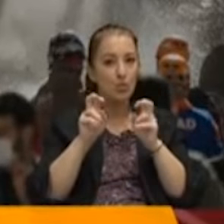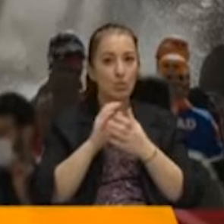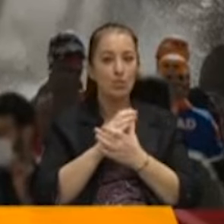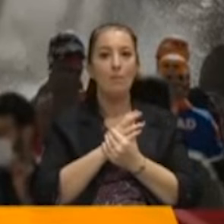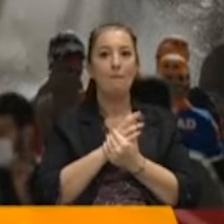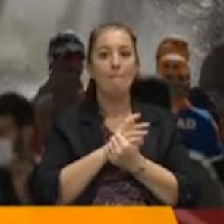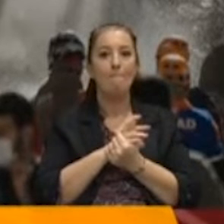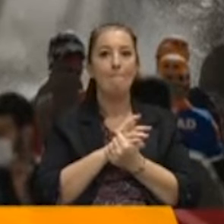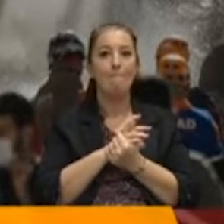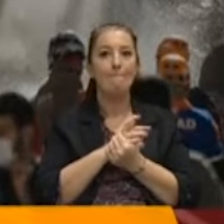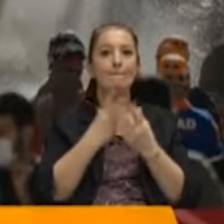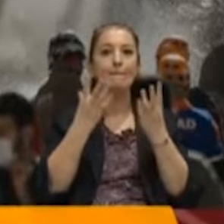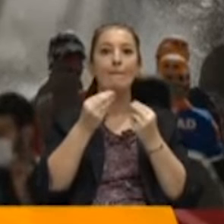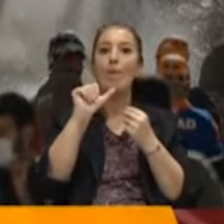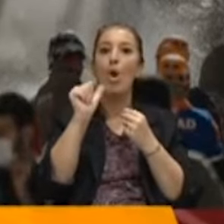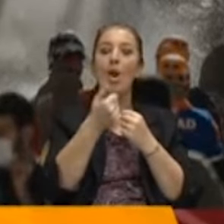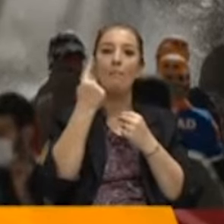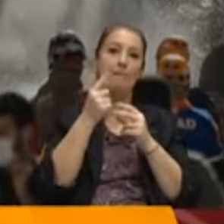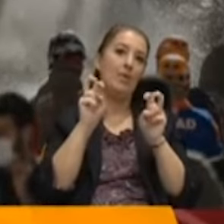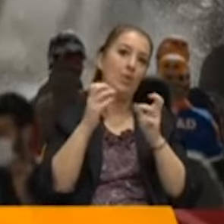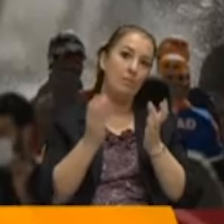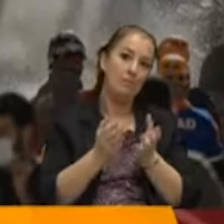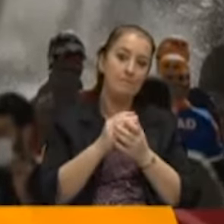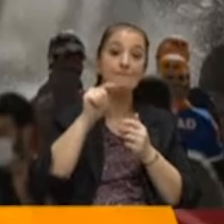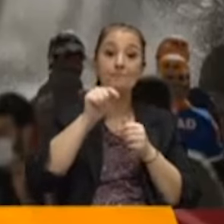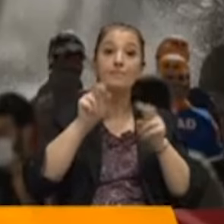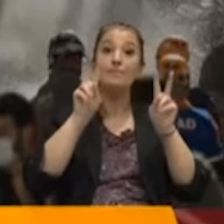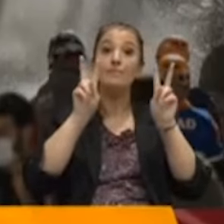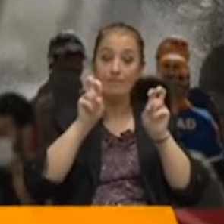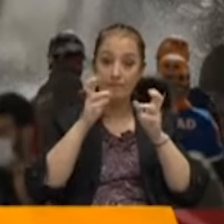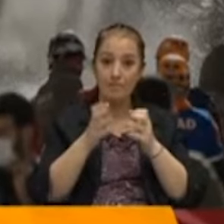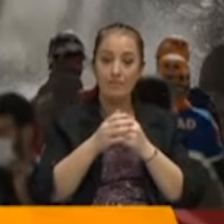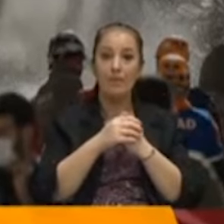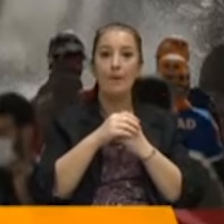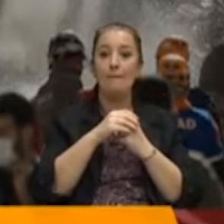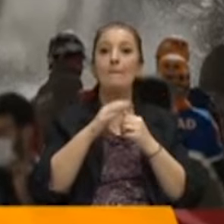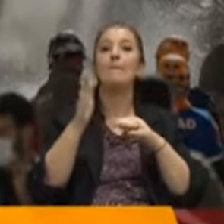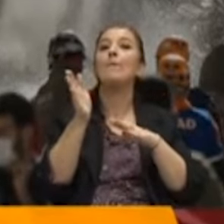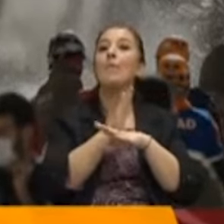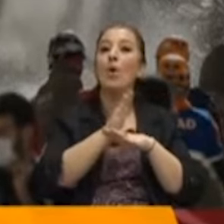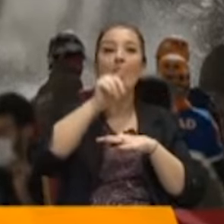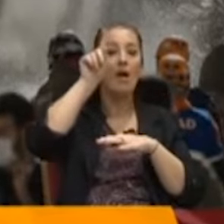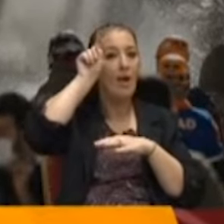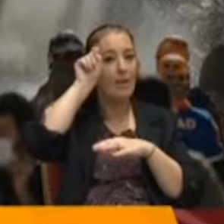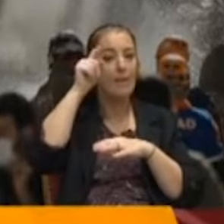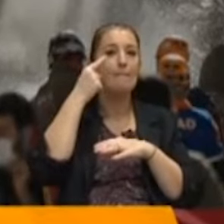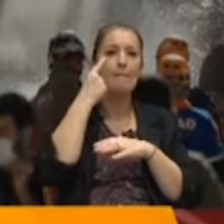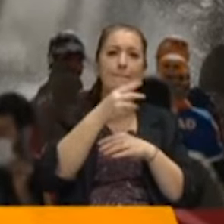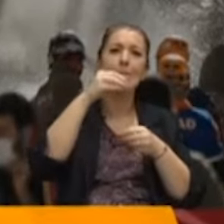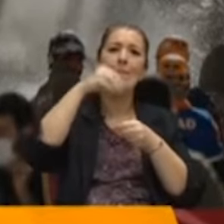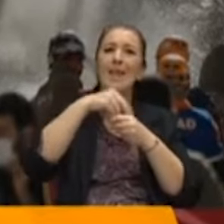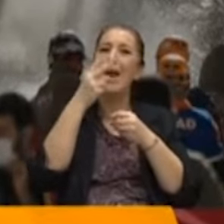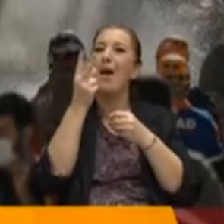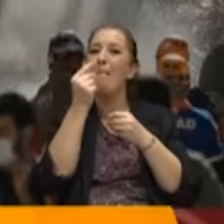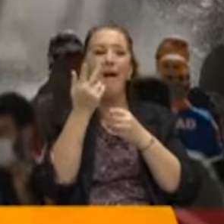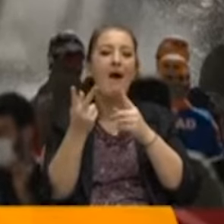deprem konusu çok önemli bir mesele. Bu meselede ortak aklın, bakın, içine finansmanı